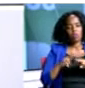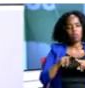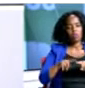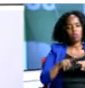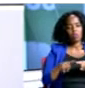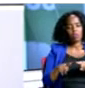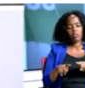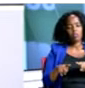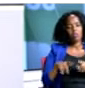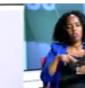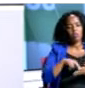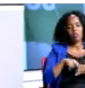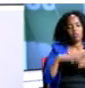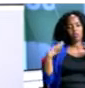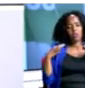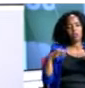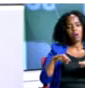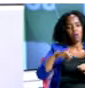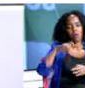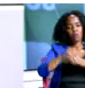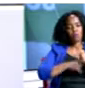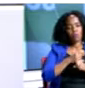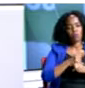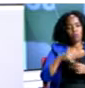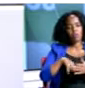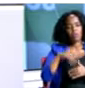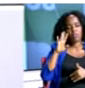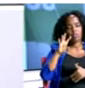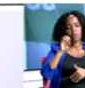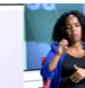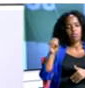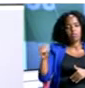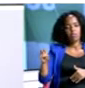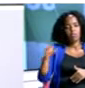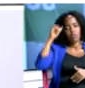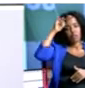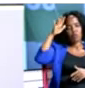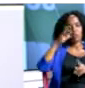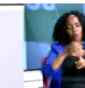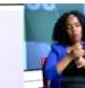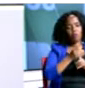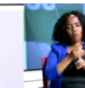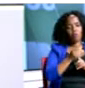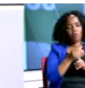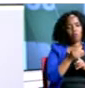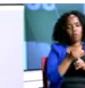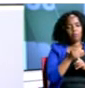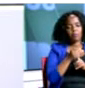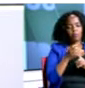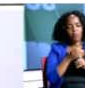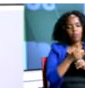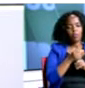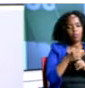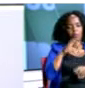fayi adunya basirra kan dagajuruti. Persenti namu tangka baman kan yola lecu. Namu tang Awak mengkaji